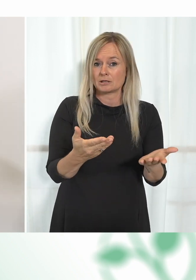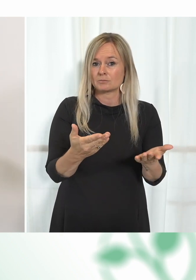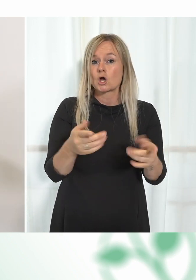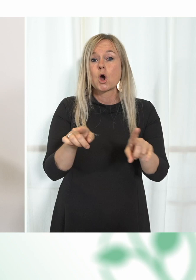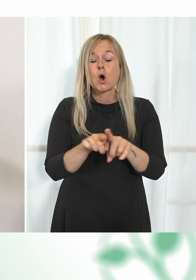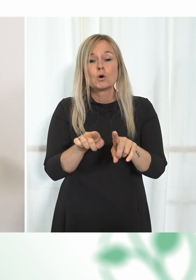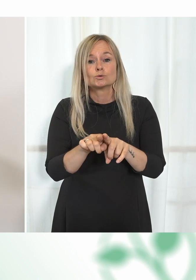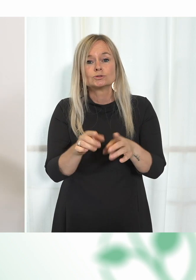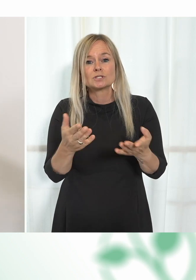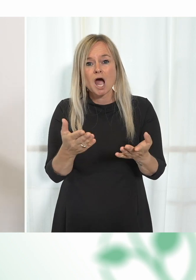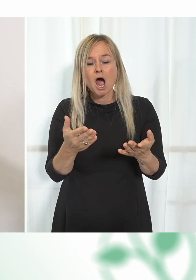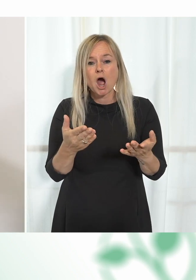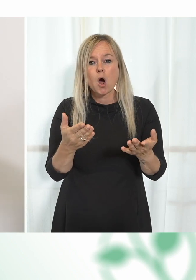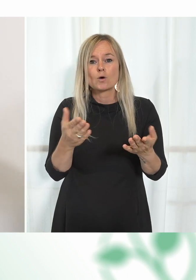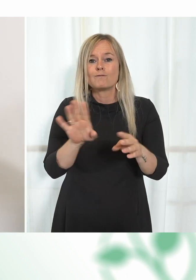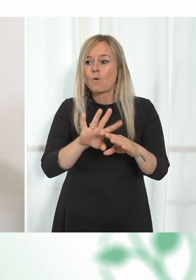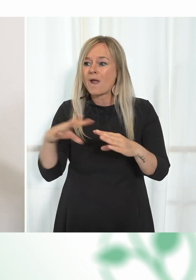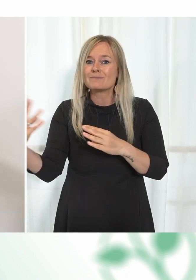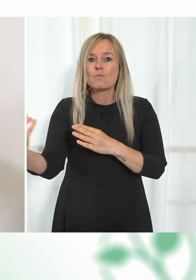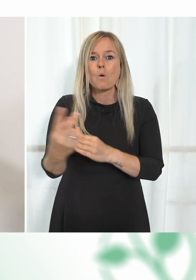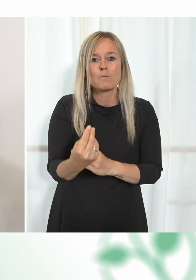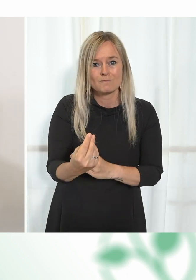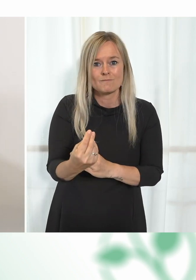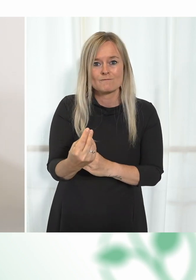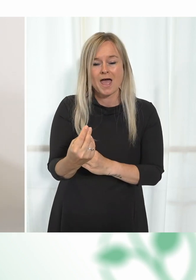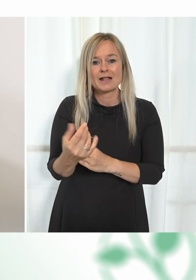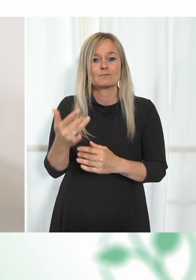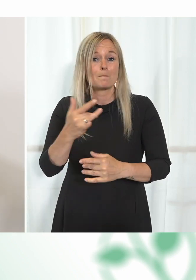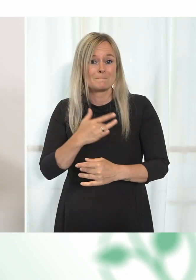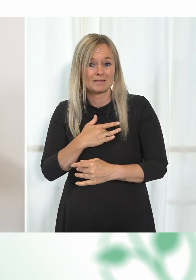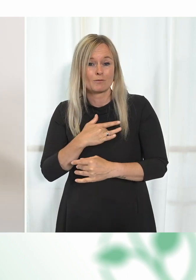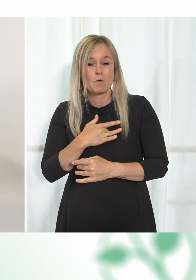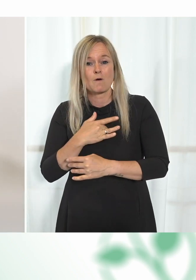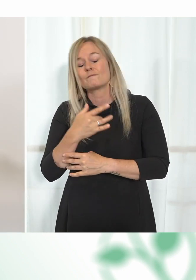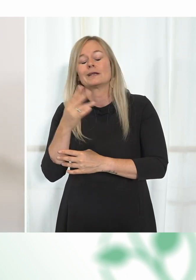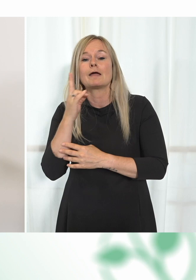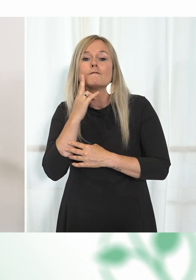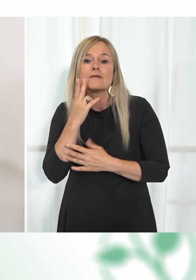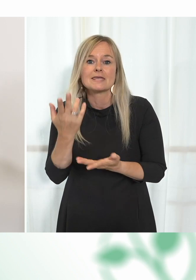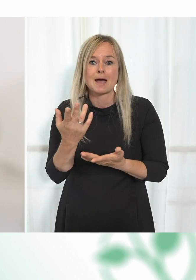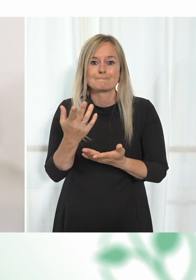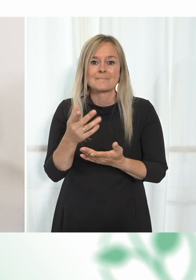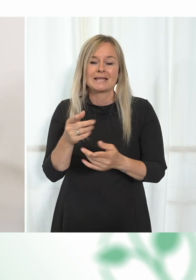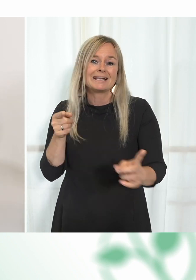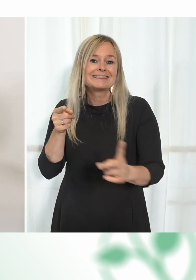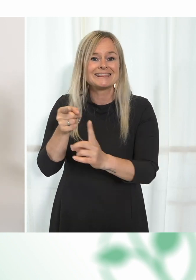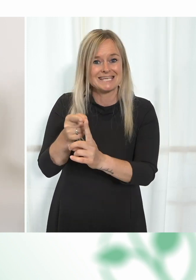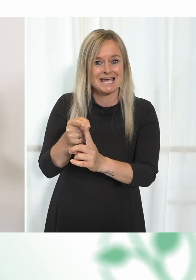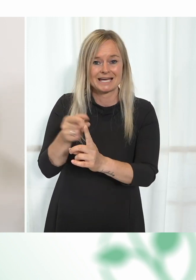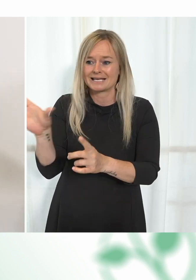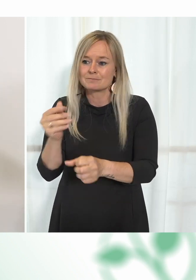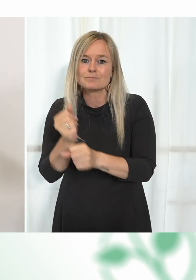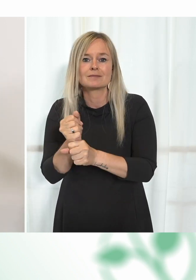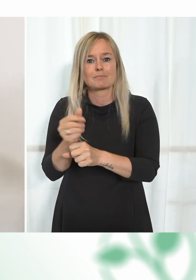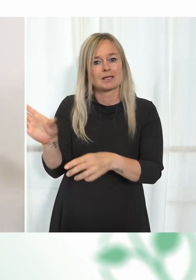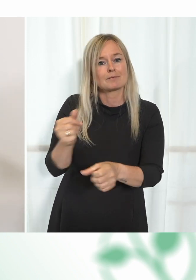wichtige Botschaft, im Umfeld der betroffenen Betriebe durch Mitarbeiterinnen und Mitarbeiter, die dort auch